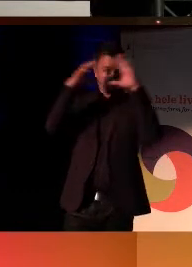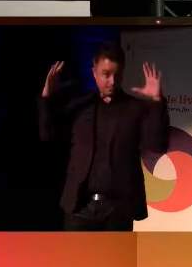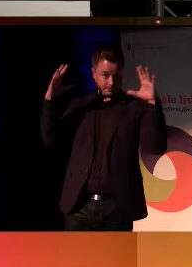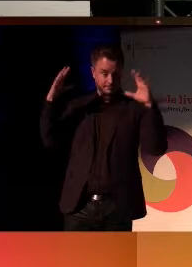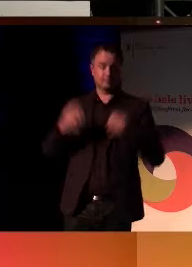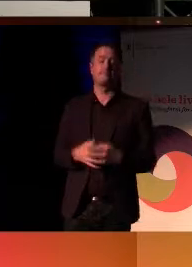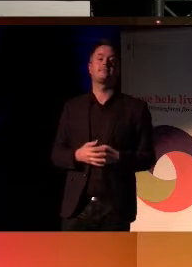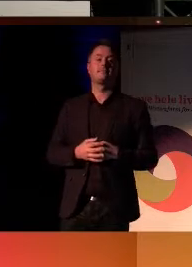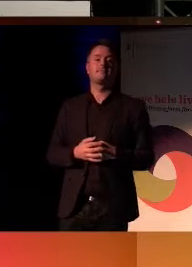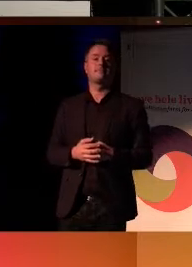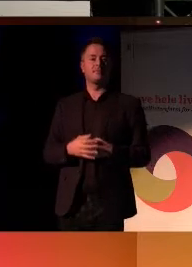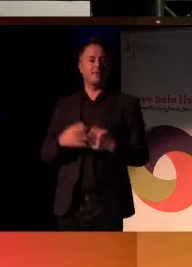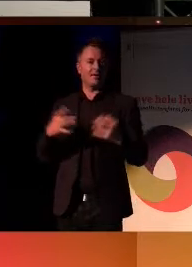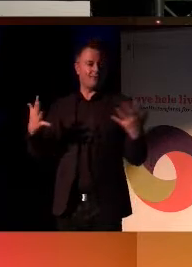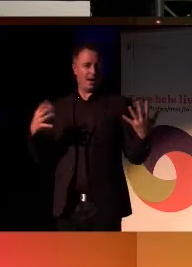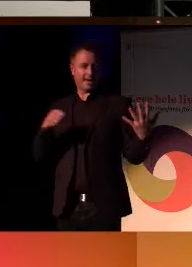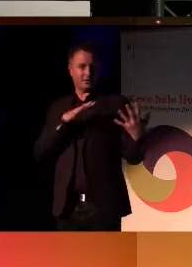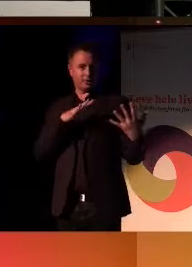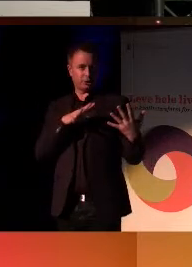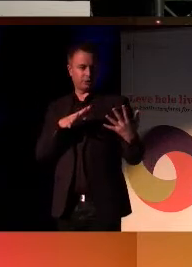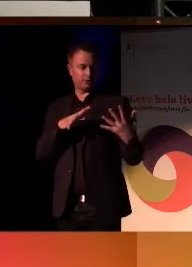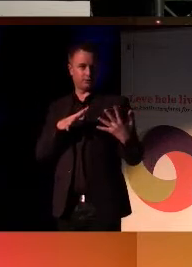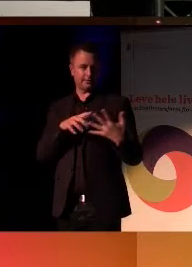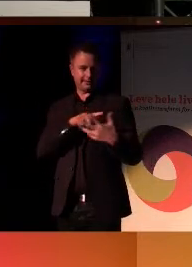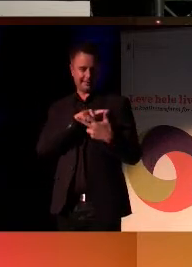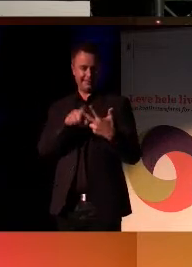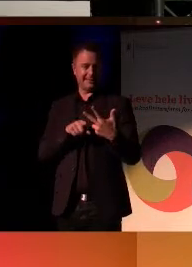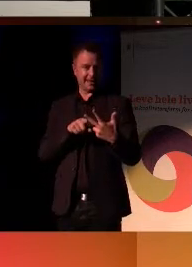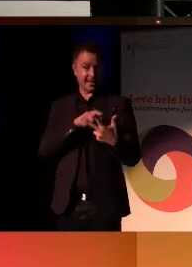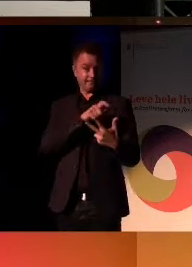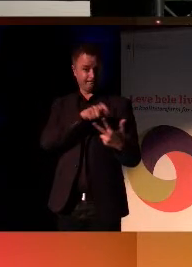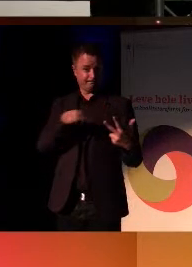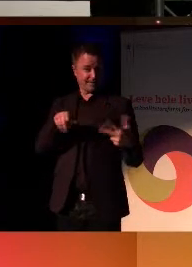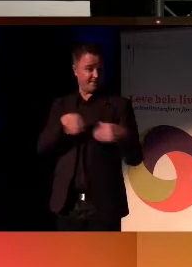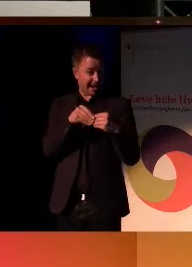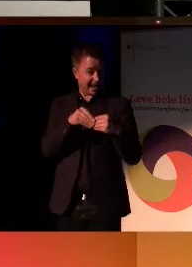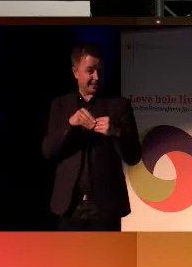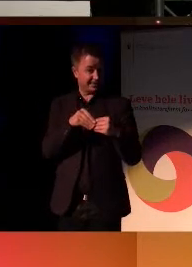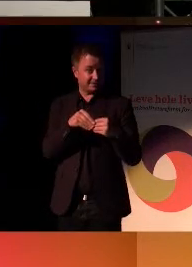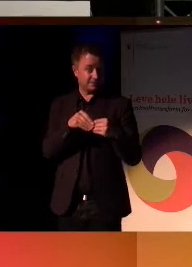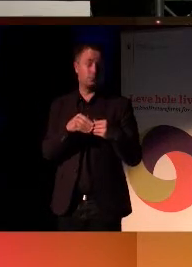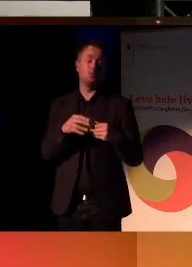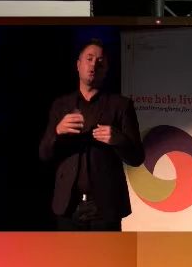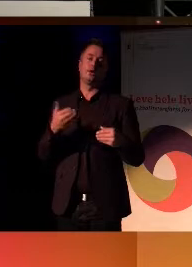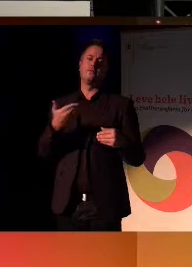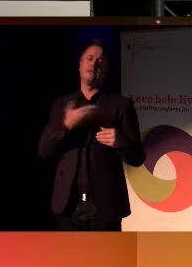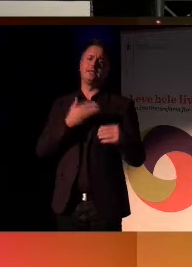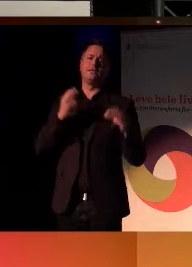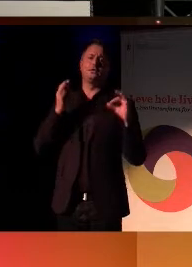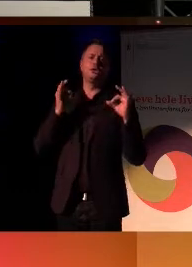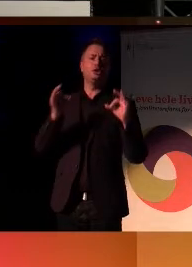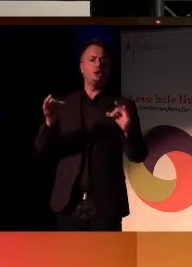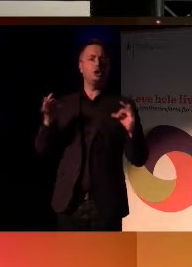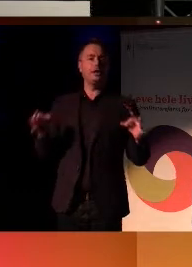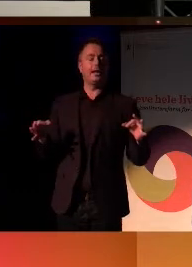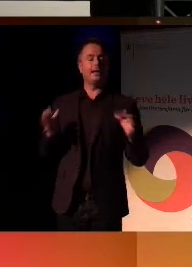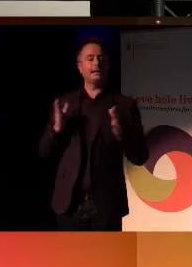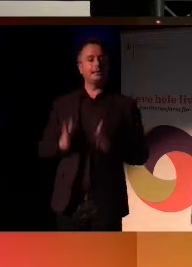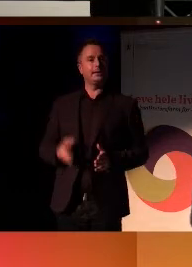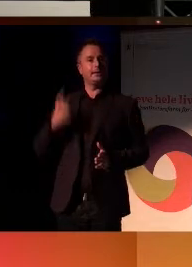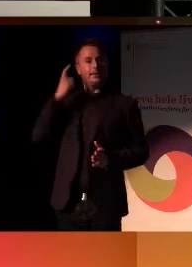Det som jeg synes at disse tre personene har til felles, det en veldig tydelig sånn innstilling